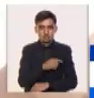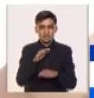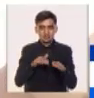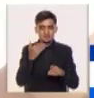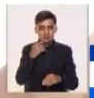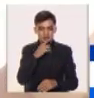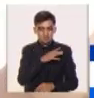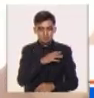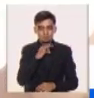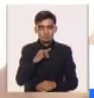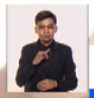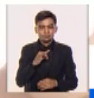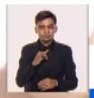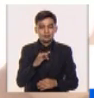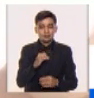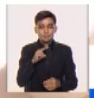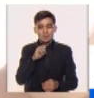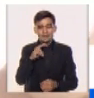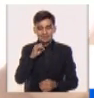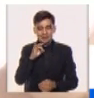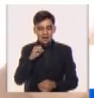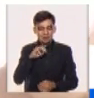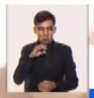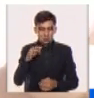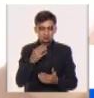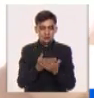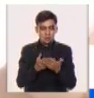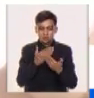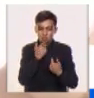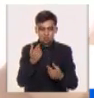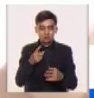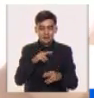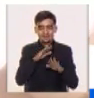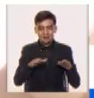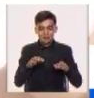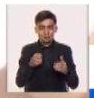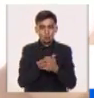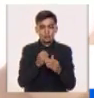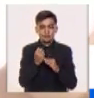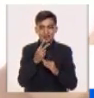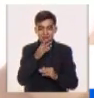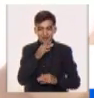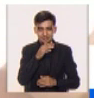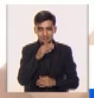Международная ассоциация педиатров не рекомендует детям до 12 лет